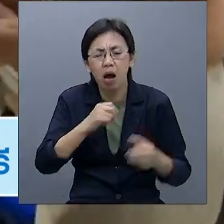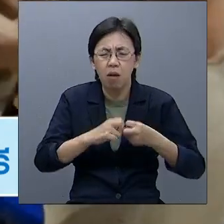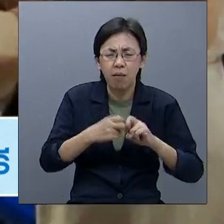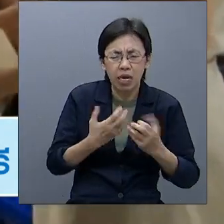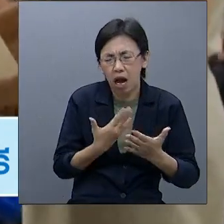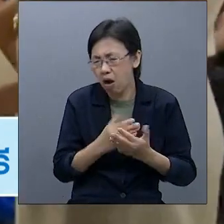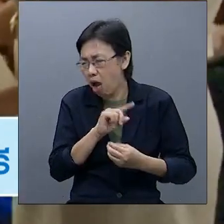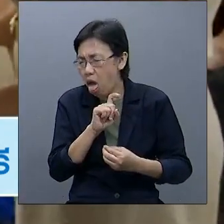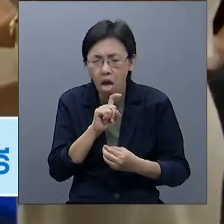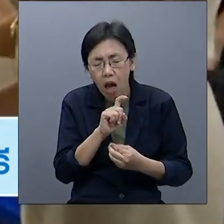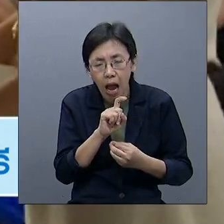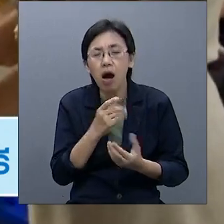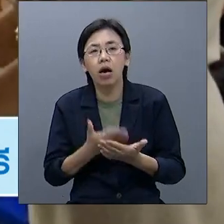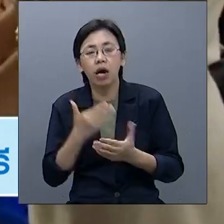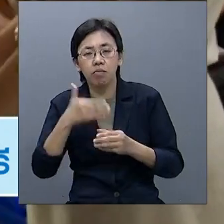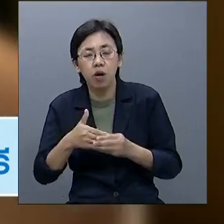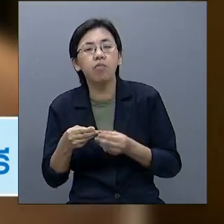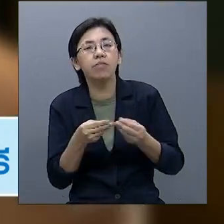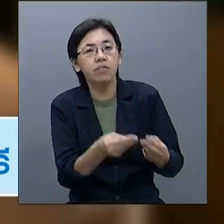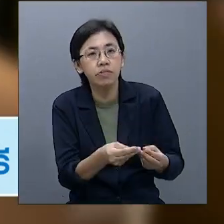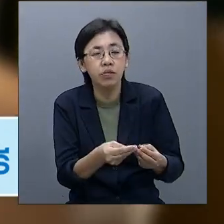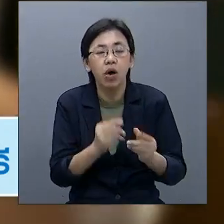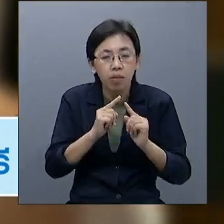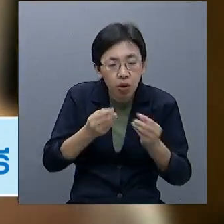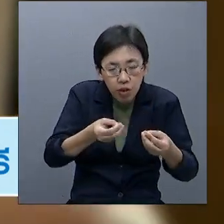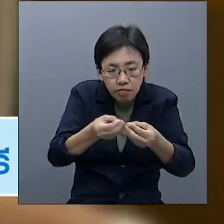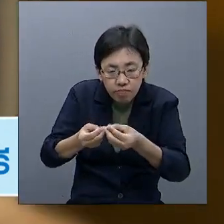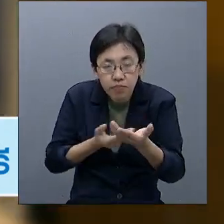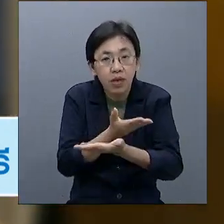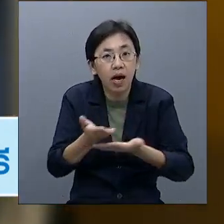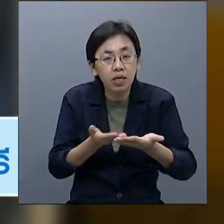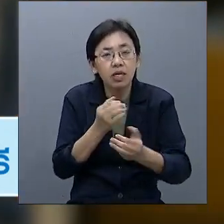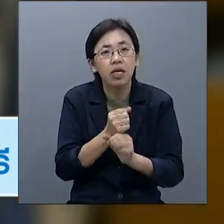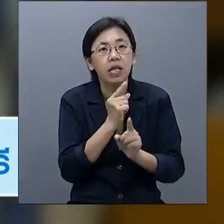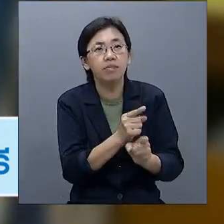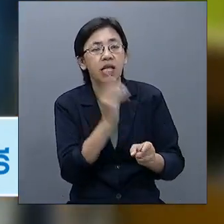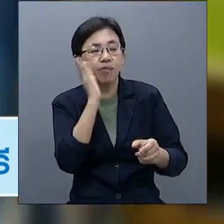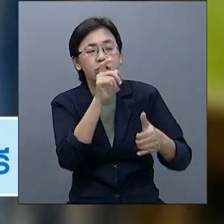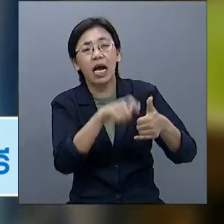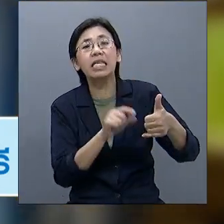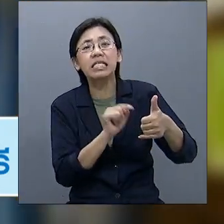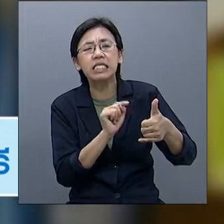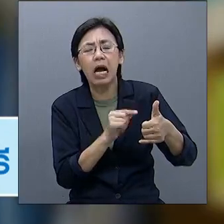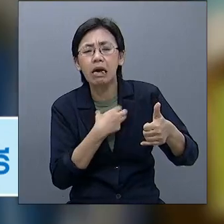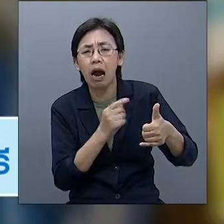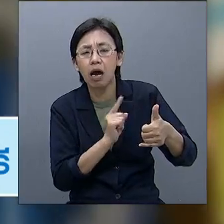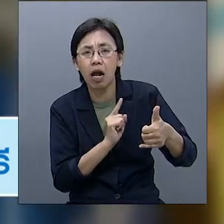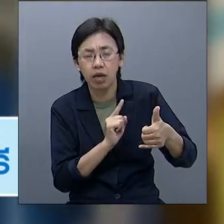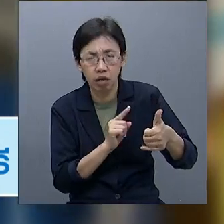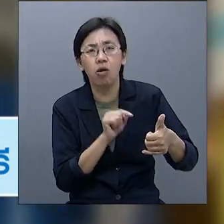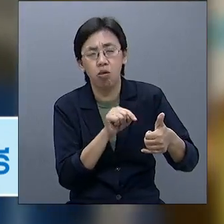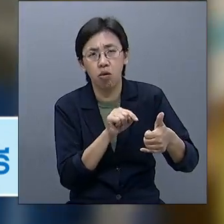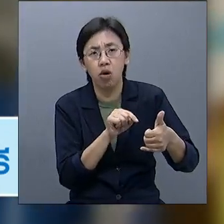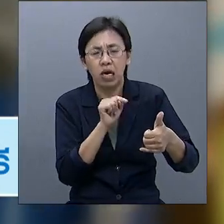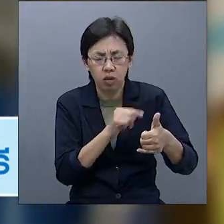นำไปให้หลังจากนั้นก็จะมีการหารือนะคะทำตามความต้องการของลุงโมดแต่ที่สำคัญต้องให้คุณลุงโมดนั้น